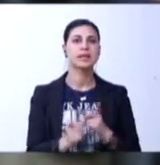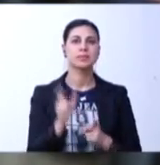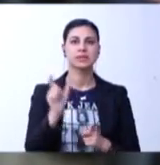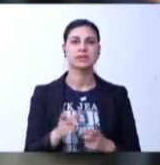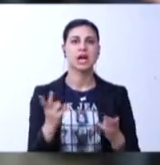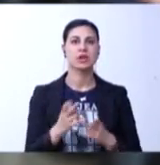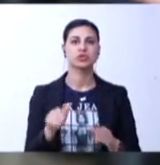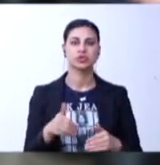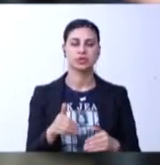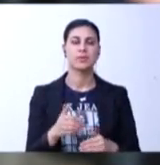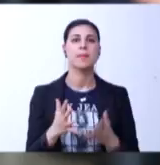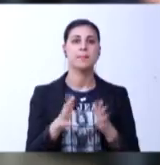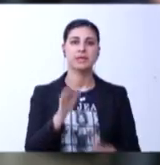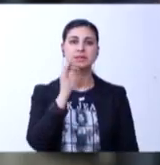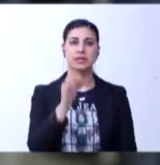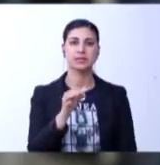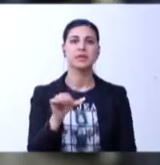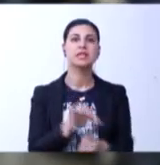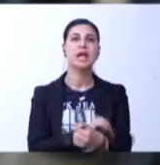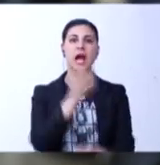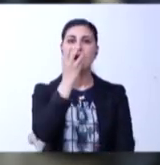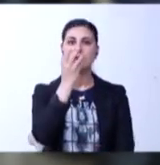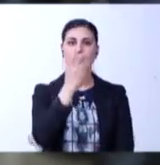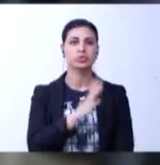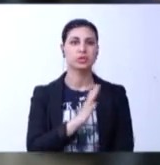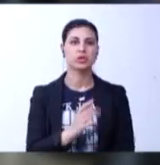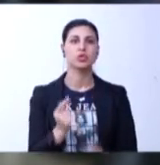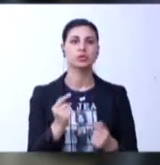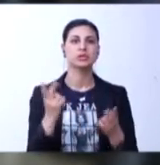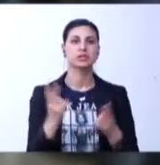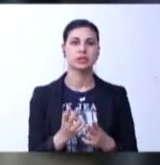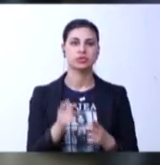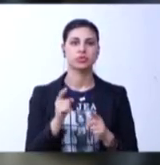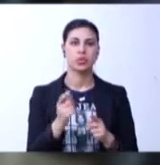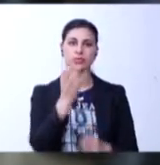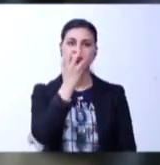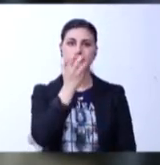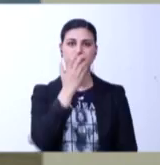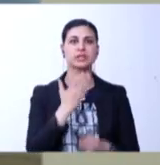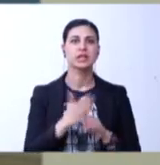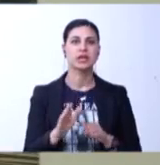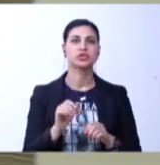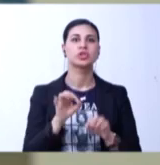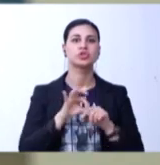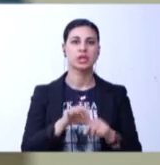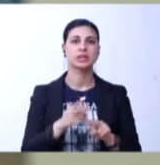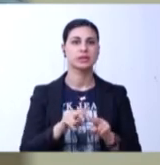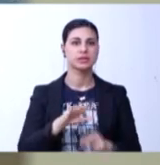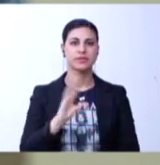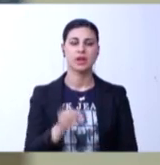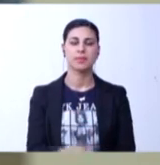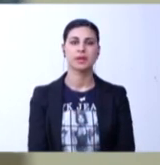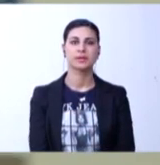ჭირდება. მეცაც გეტყვით, ნარკოზიც კი არ იყო დიდი საჭირო, პრაქტიკულად ინტუბაციის გარეშე ჩატარდა მთელი ეს პროცედურა.